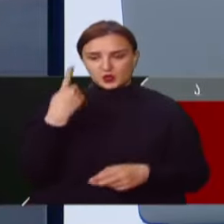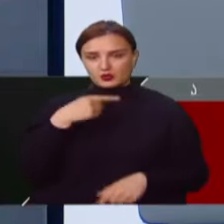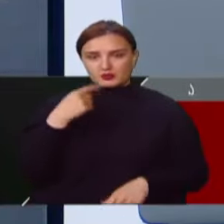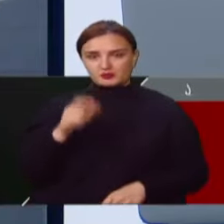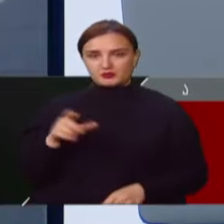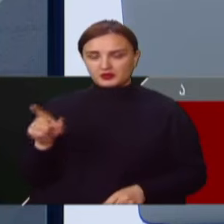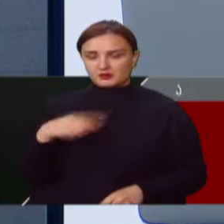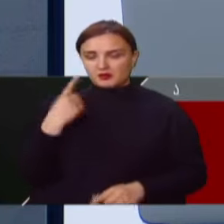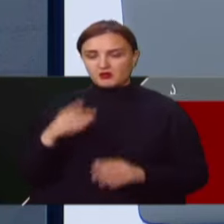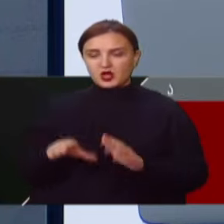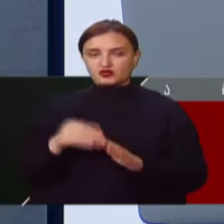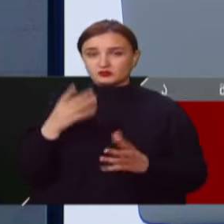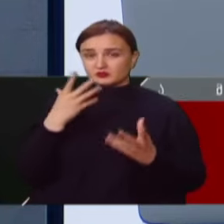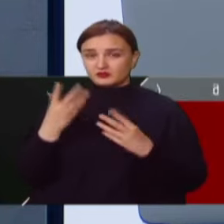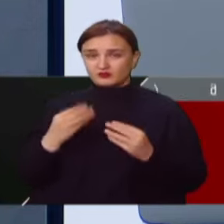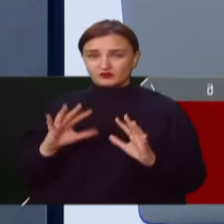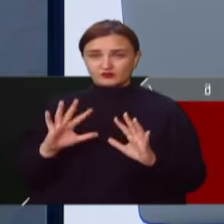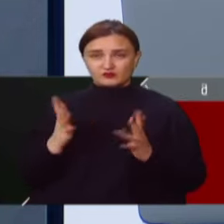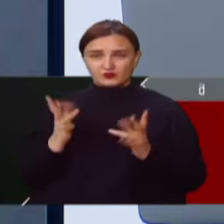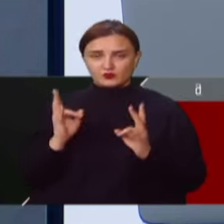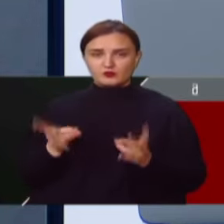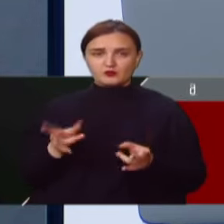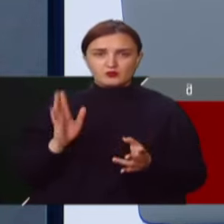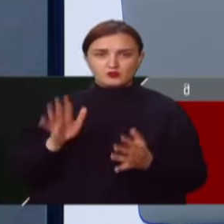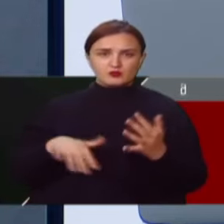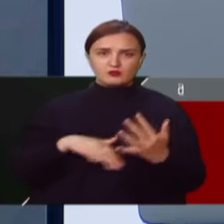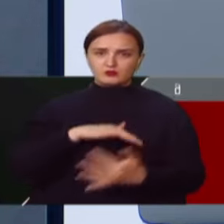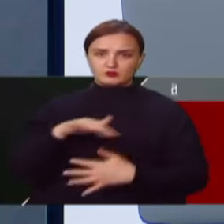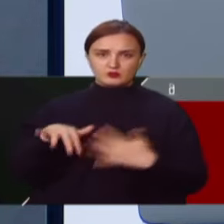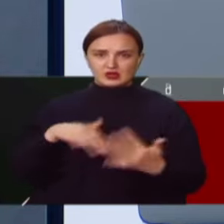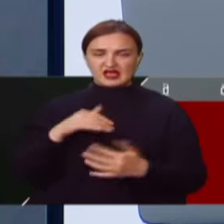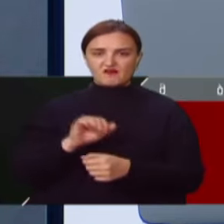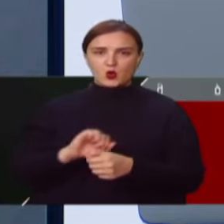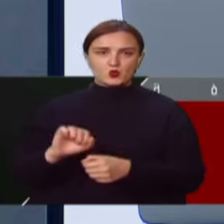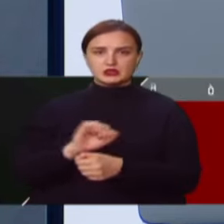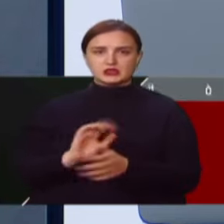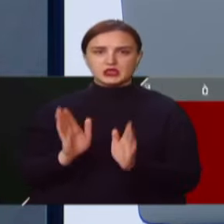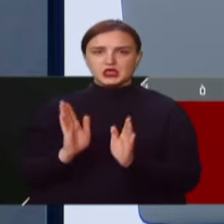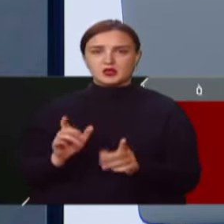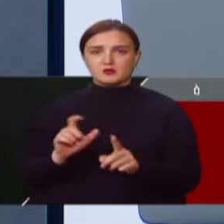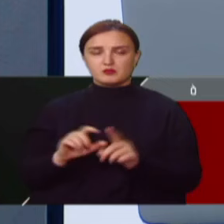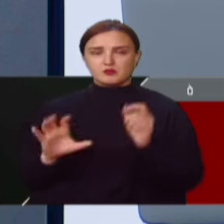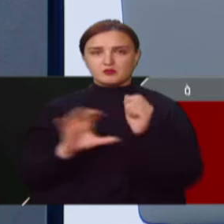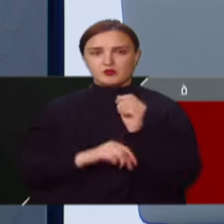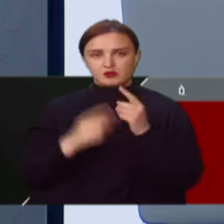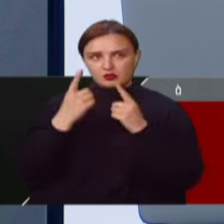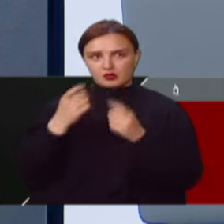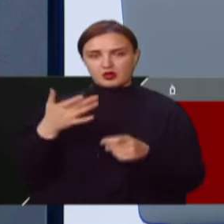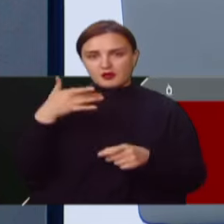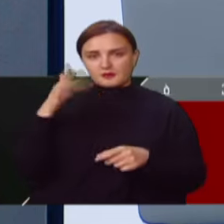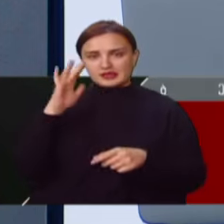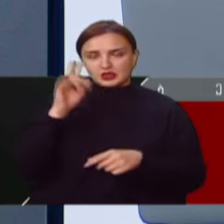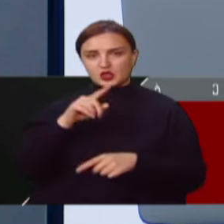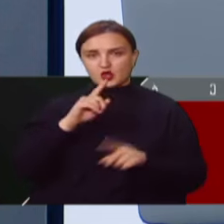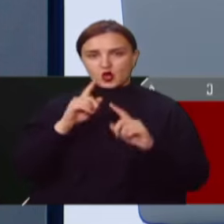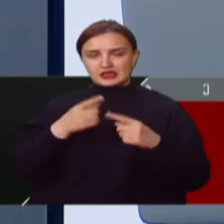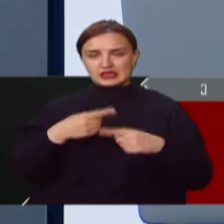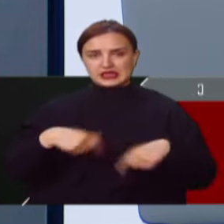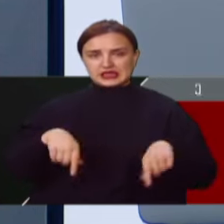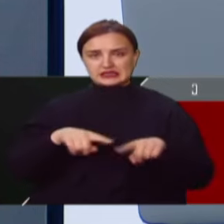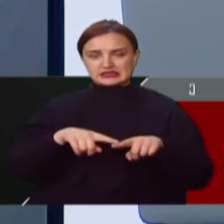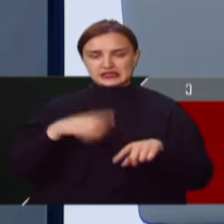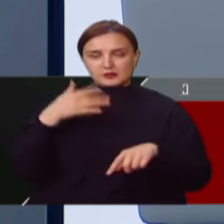მიანიშნებენ, რომ არჩევნების გაყალბების შემთხვევაში რევოლუციური პროცესებია მოსალოდნელი. ბოლო ასეთი გზავნილი ამერიკის კონგრესში საქართველოს საკითხზე გამართული